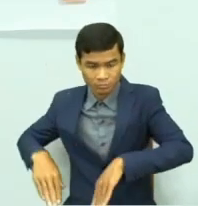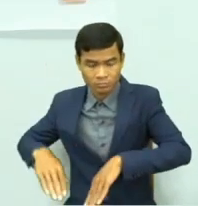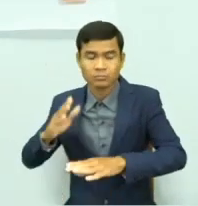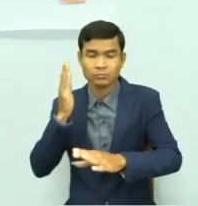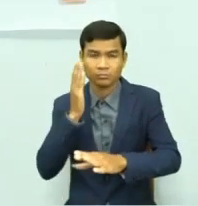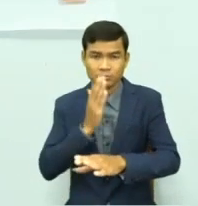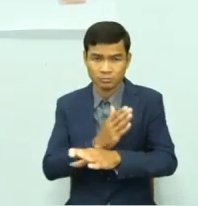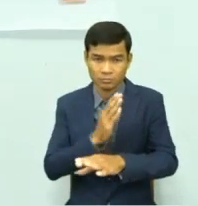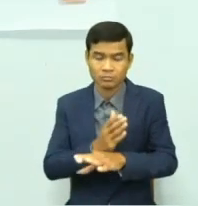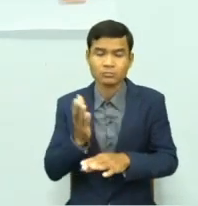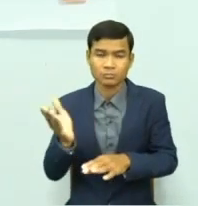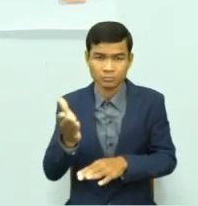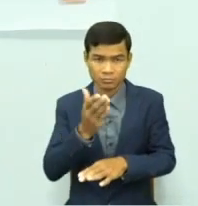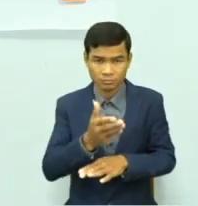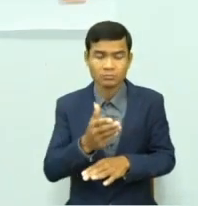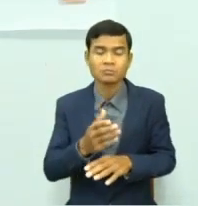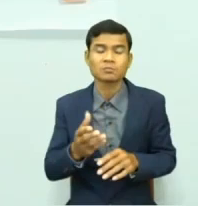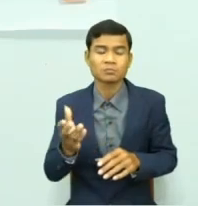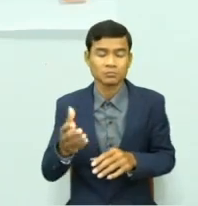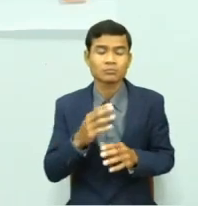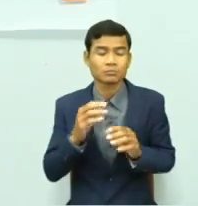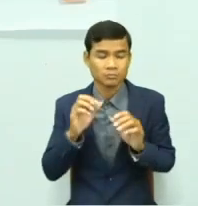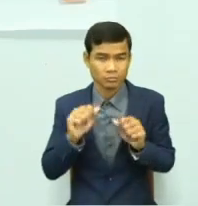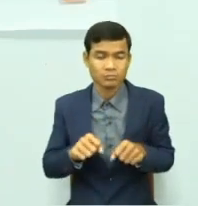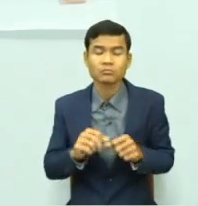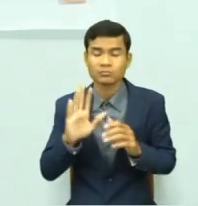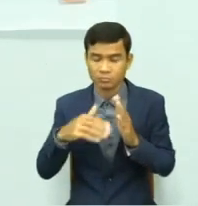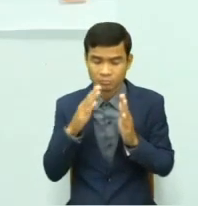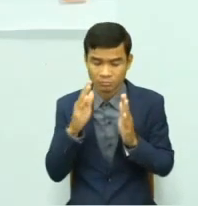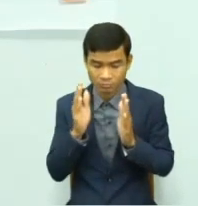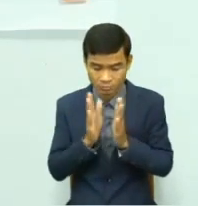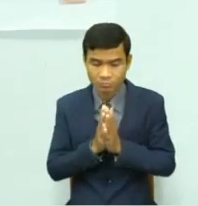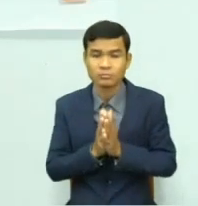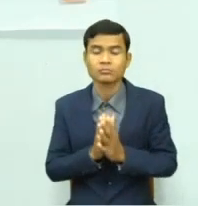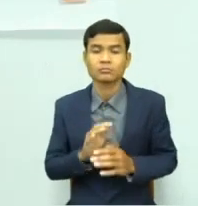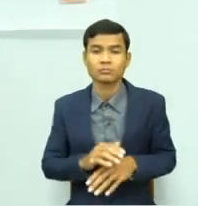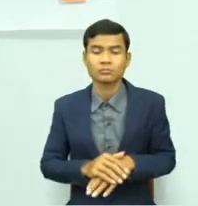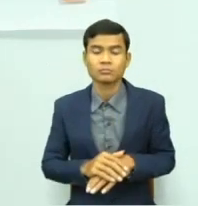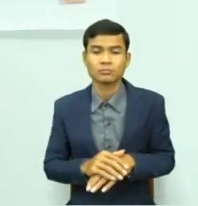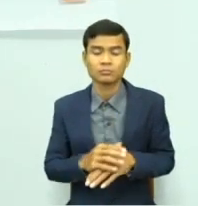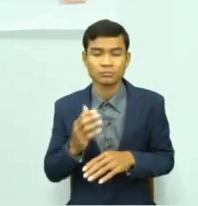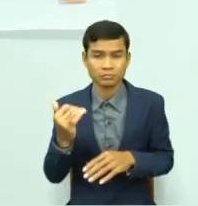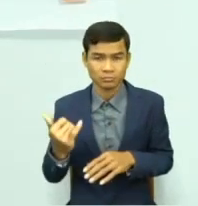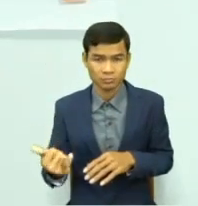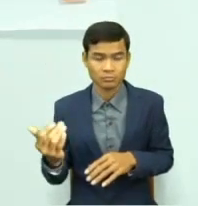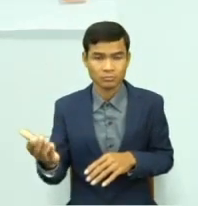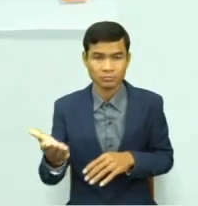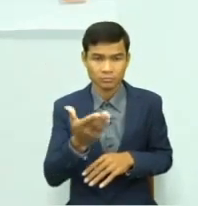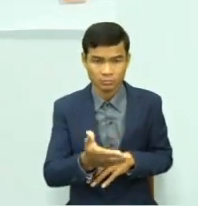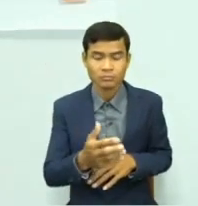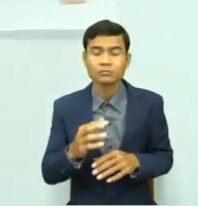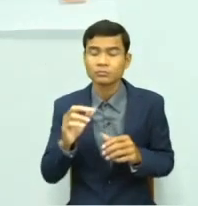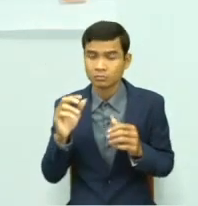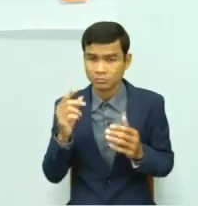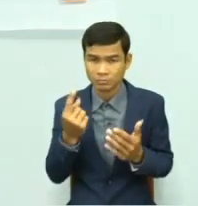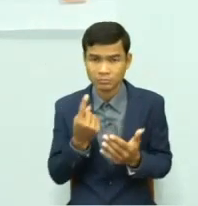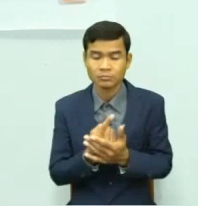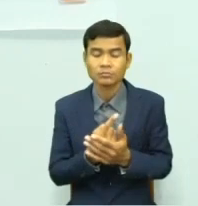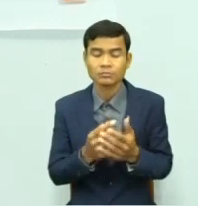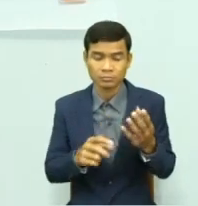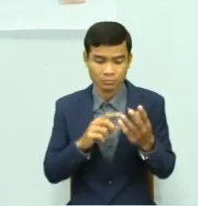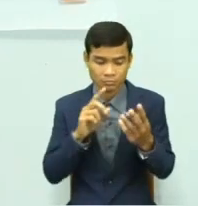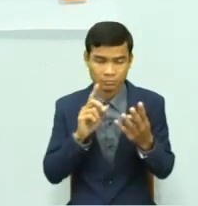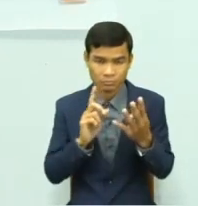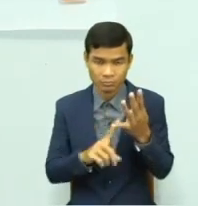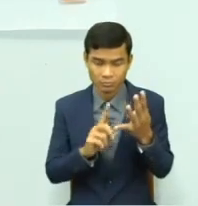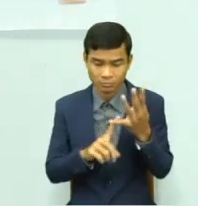bó cha rồi bó rồi bó tên là con cha ở con tình ạc nế cha lỡ dương mình to cho tứ sắm nô tị buồn tiết